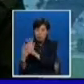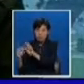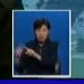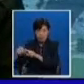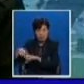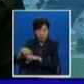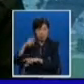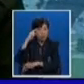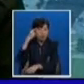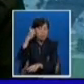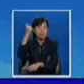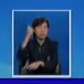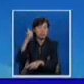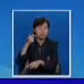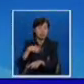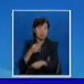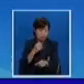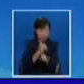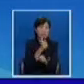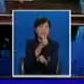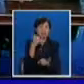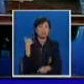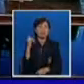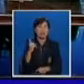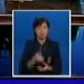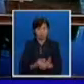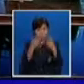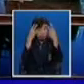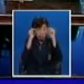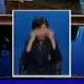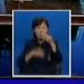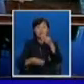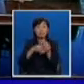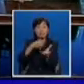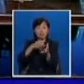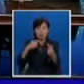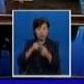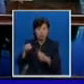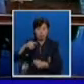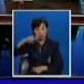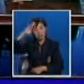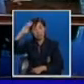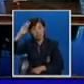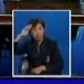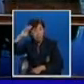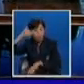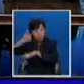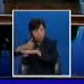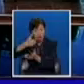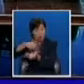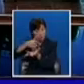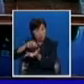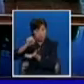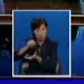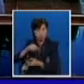ๆสามารถใช้ได ้ค่ะ ผมไม่เห็นภาพเพิ่มเติมนะครับก็คือว่าที่ท่านผบ.ทบ.ได้พูดไปเนี่ยมันก็มีอีกส่วนหนึ่ง